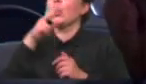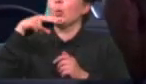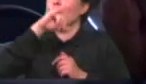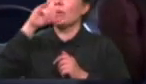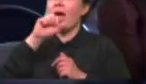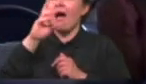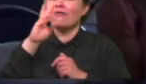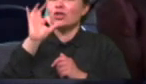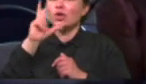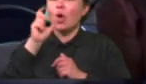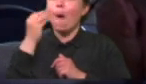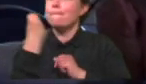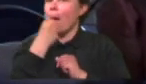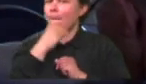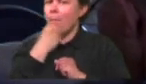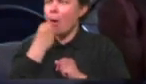Kujawsko-pomorskie.